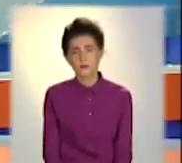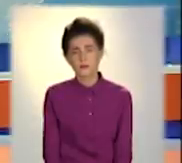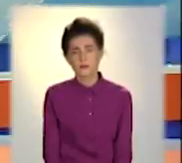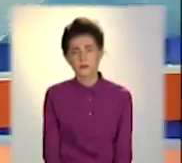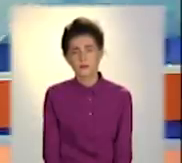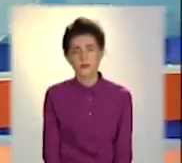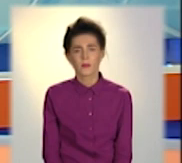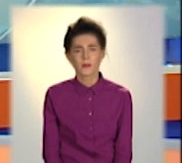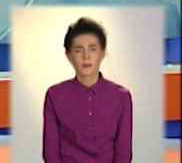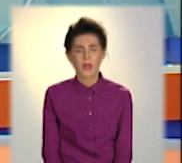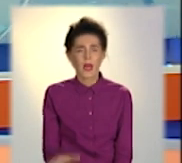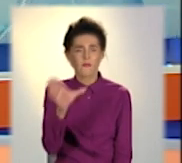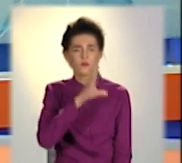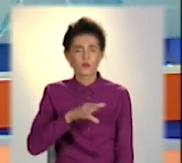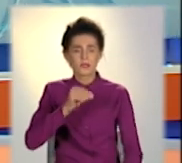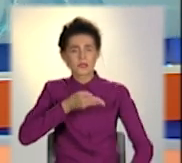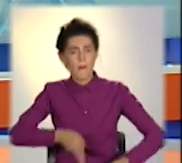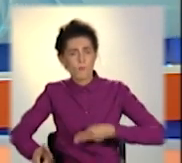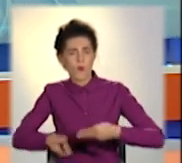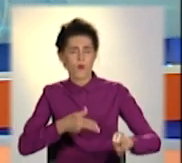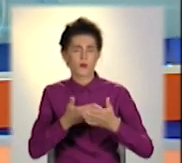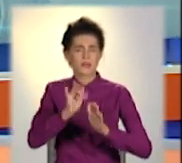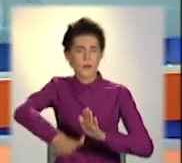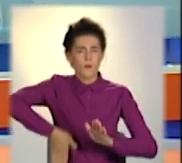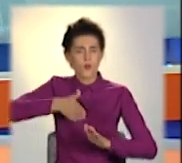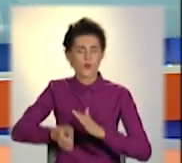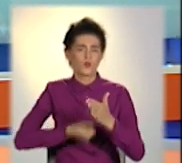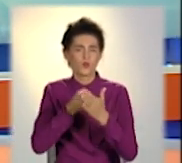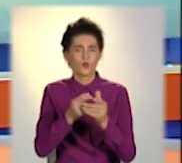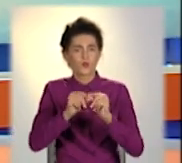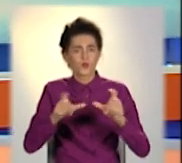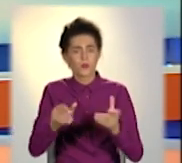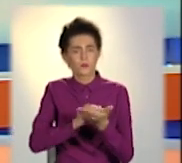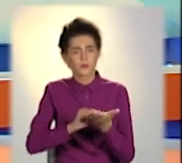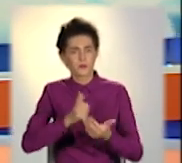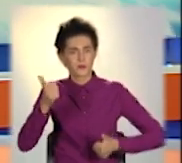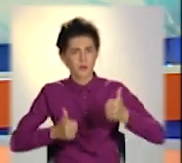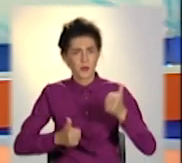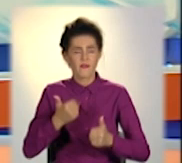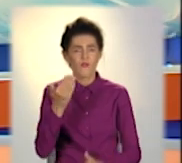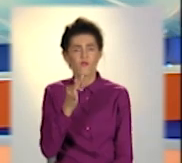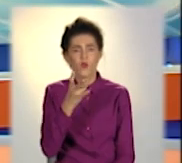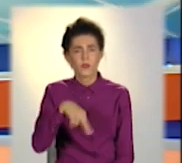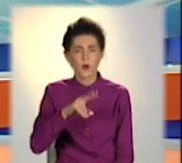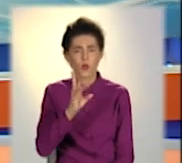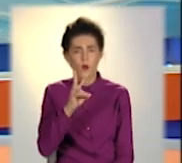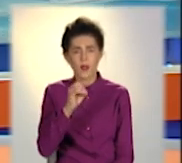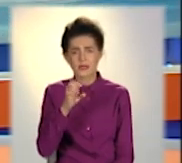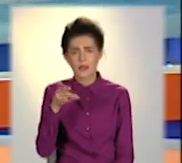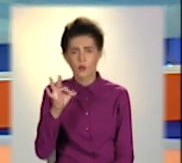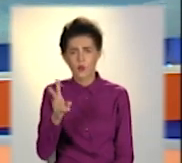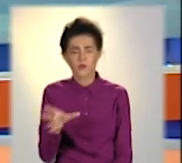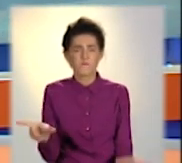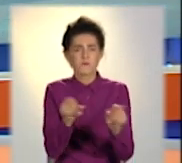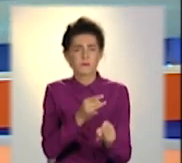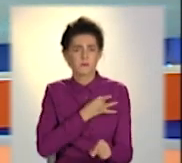Із скейтами та самокатами до школи тренуватися фонд Бориса Колеснікова спільно з опікунською